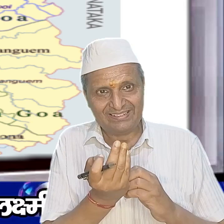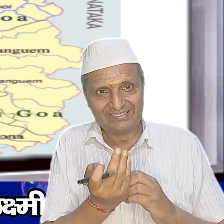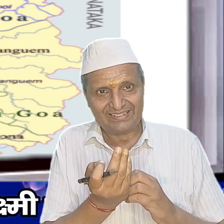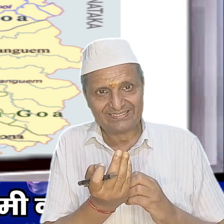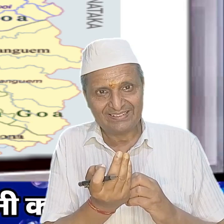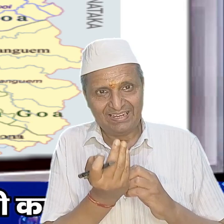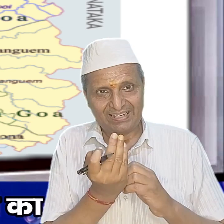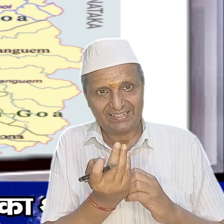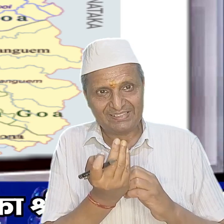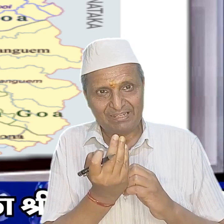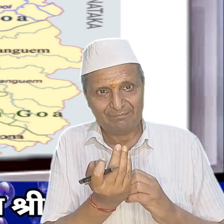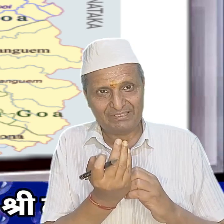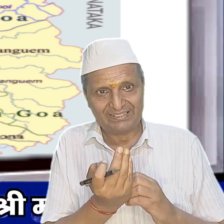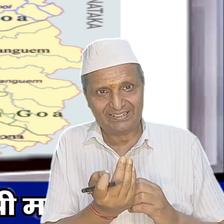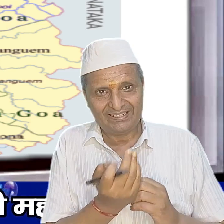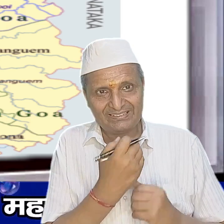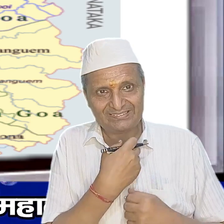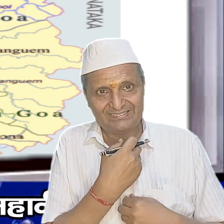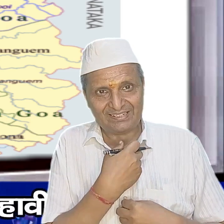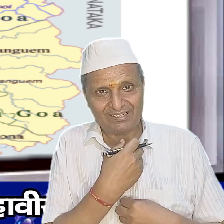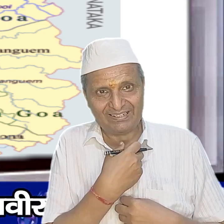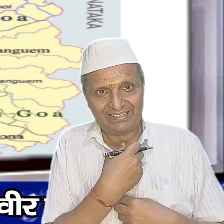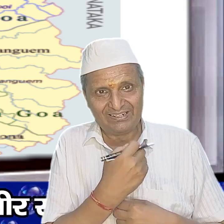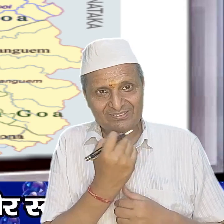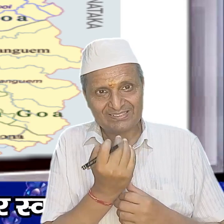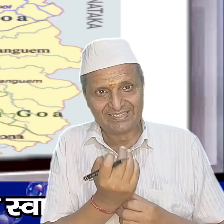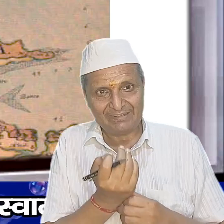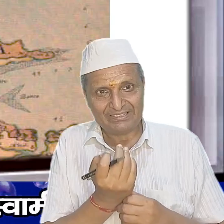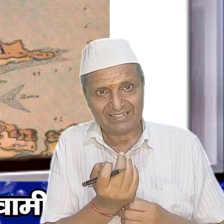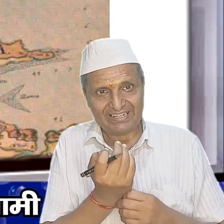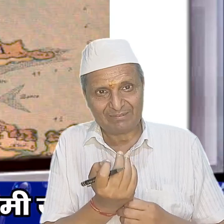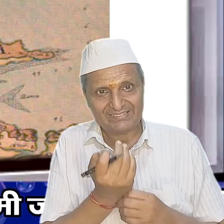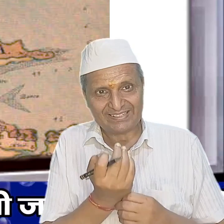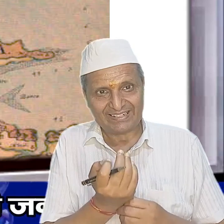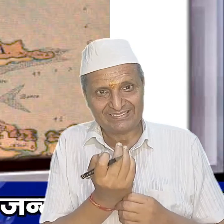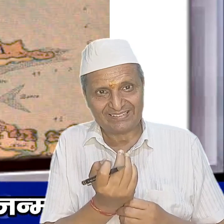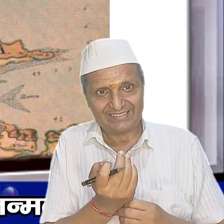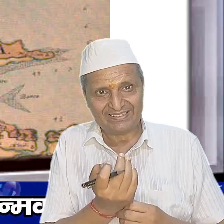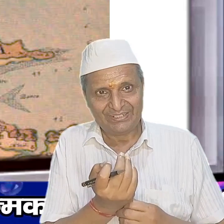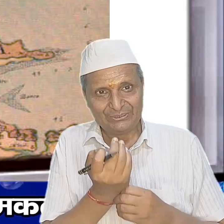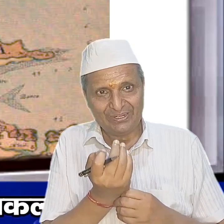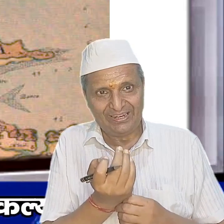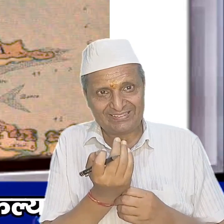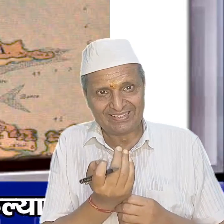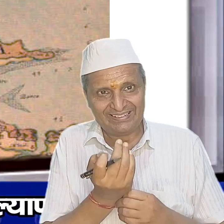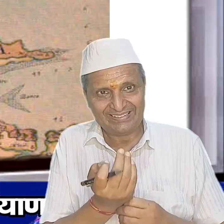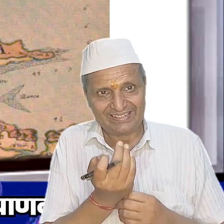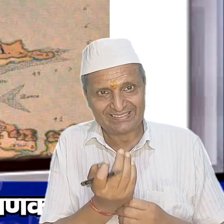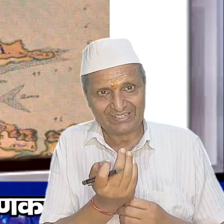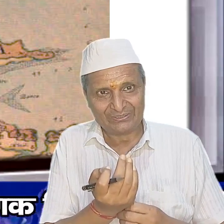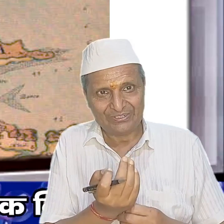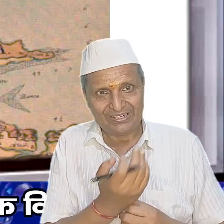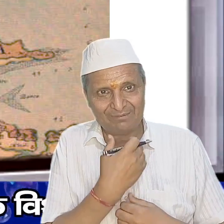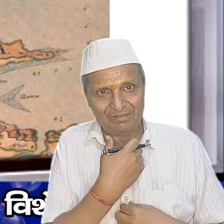जैसे लगता है कि जैसे हम उन्हीं पर ये खून का सिंदूर के तिलक करते हैं। पहली इंग्लिश मीडियम स्कूल सेंट